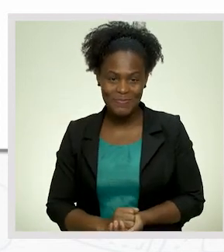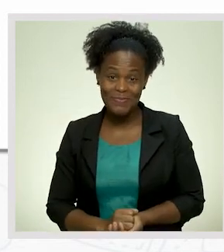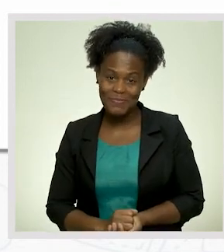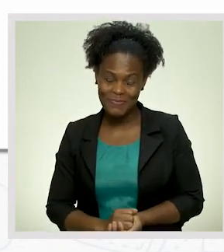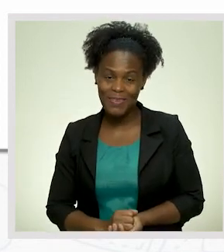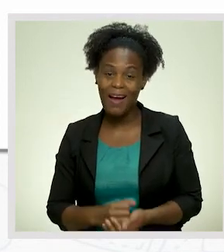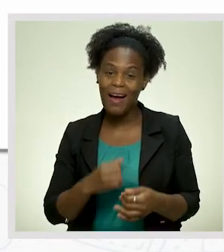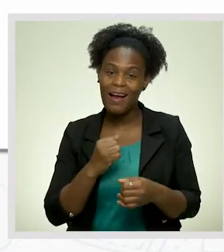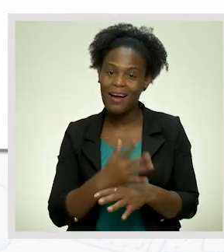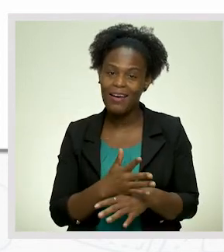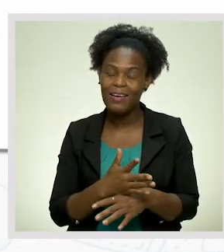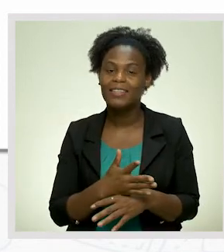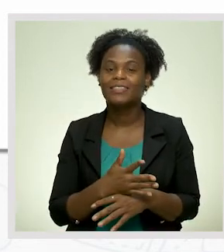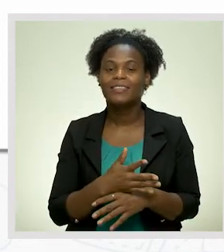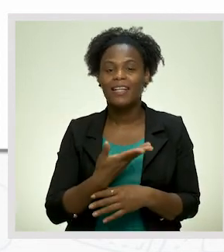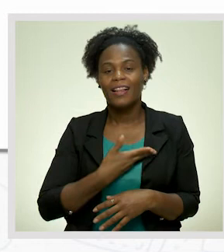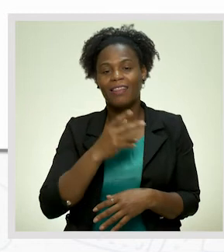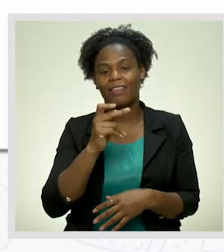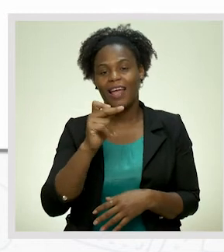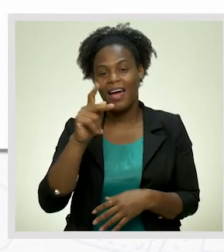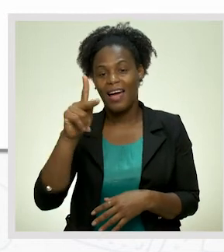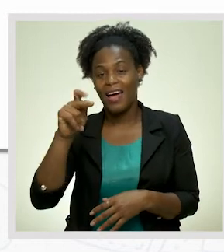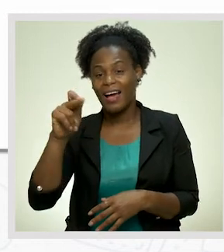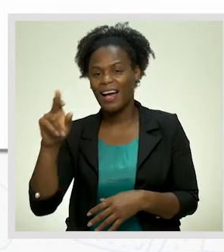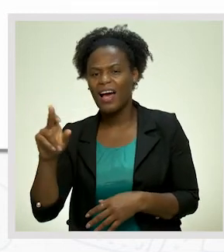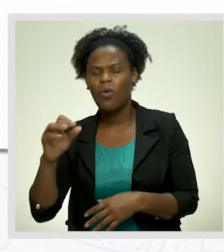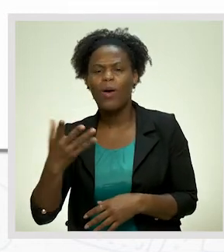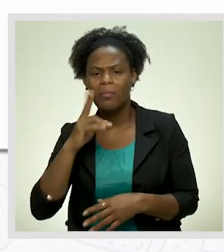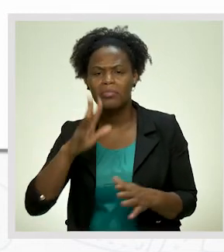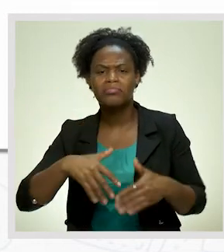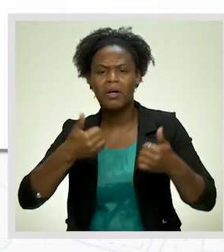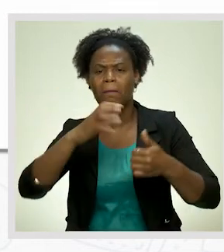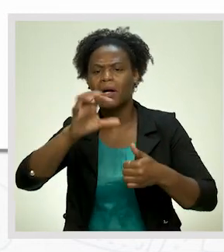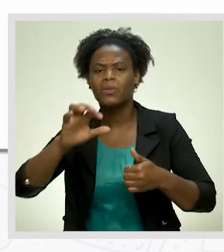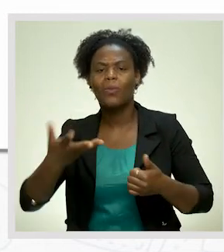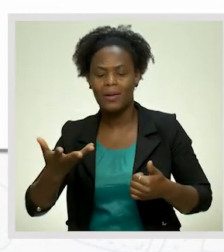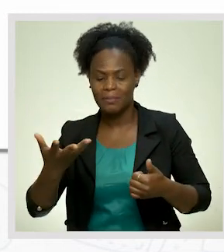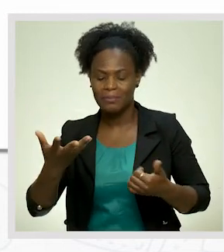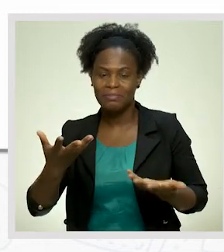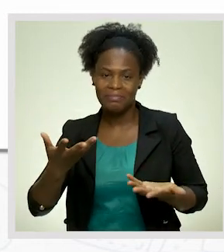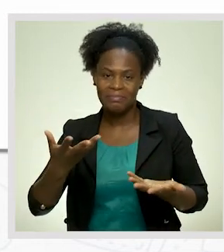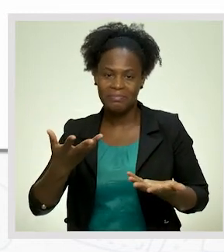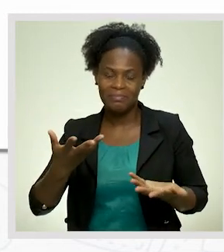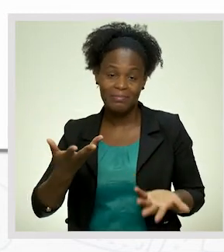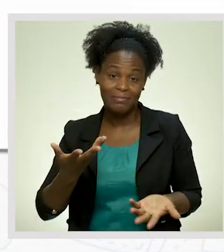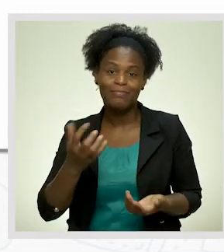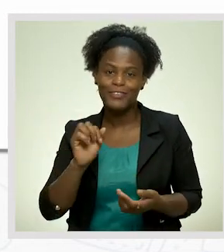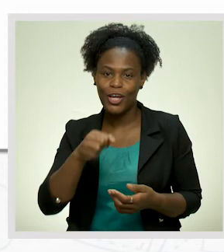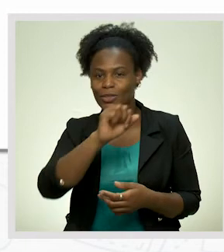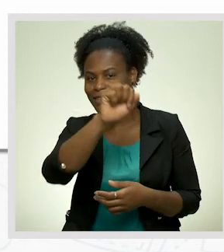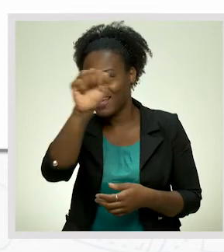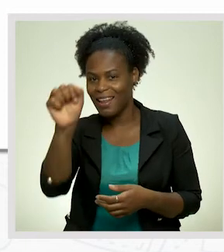Ensuite, Dakar. Et Dakar, c'est la capitale de quel pays? Le